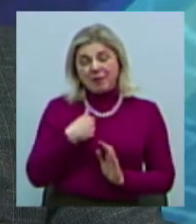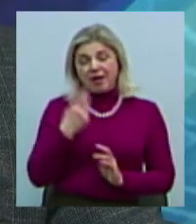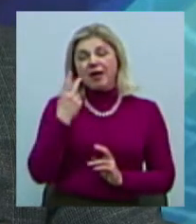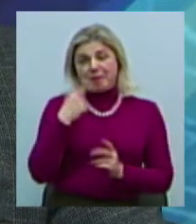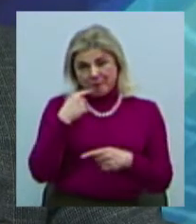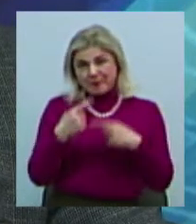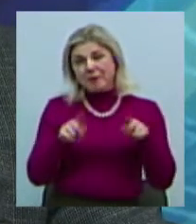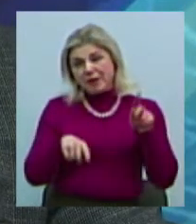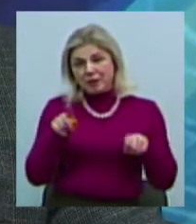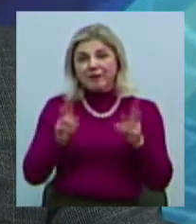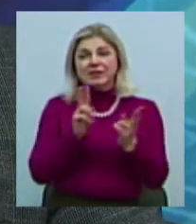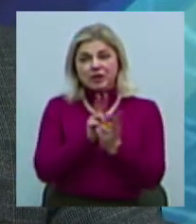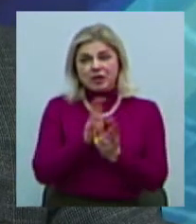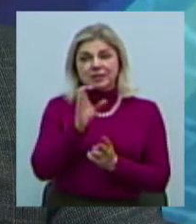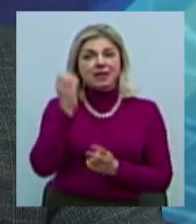с Японии.